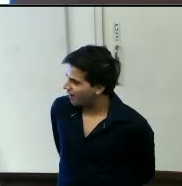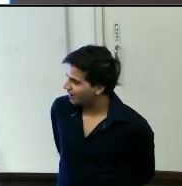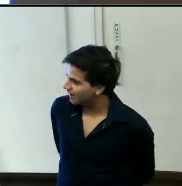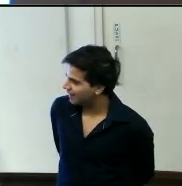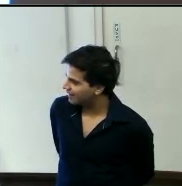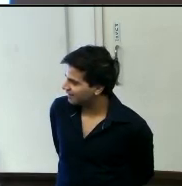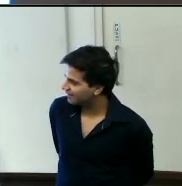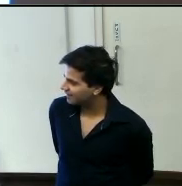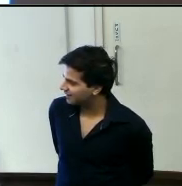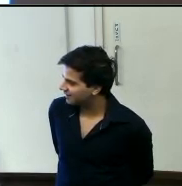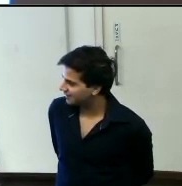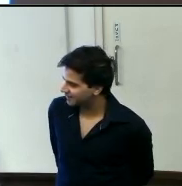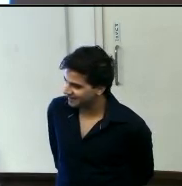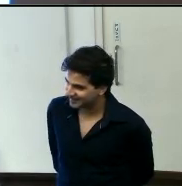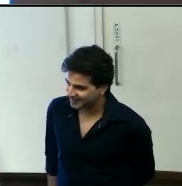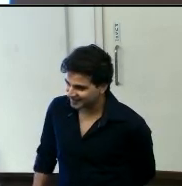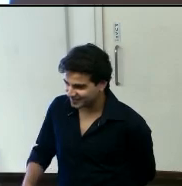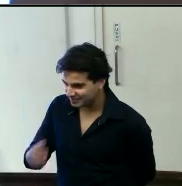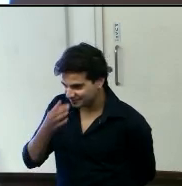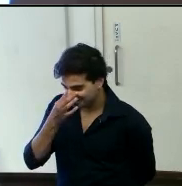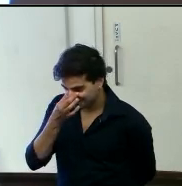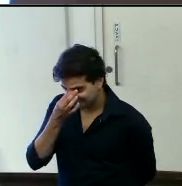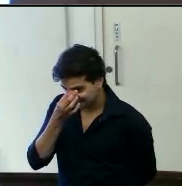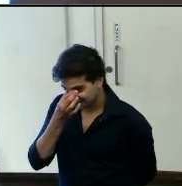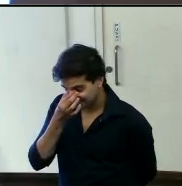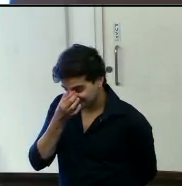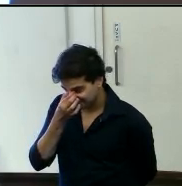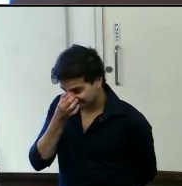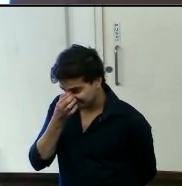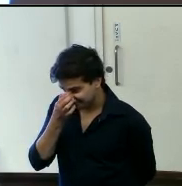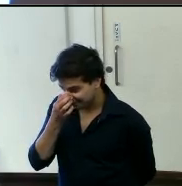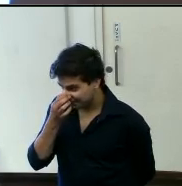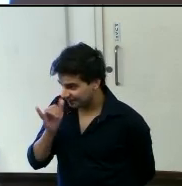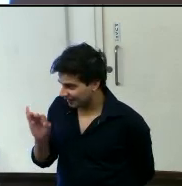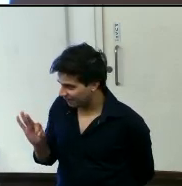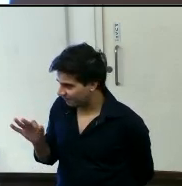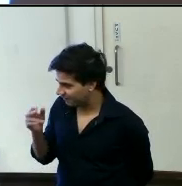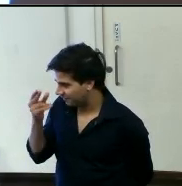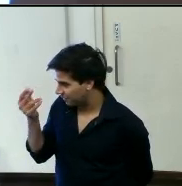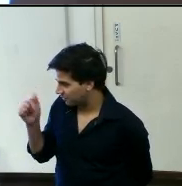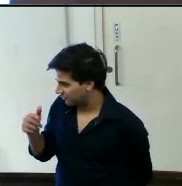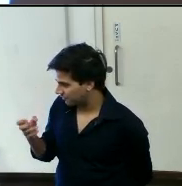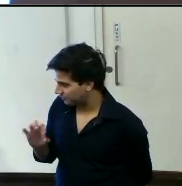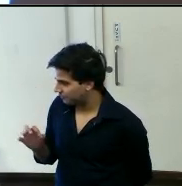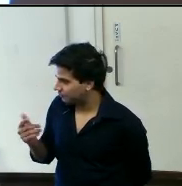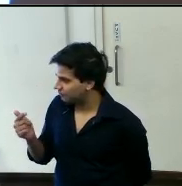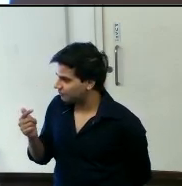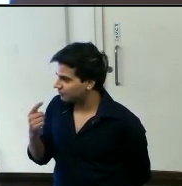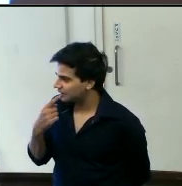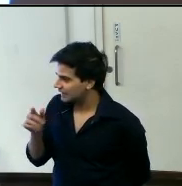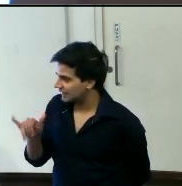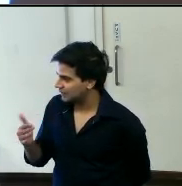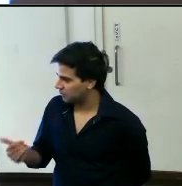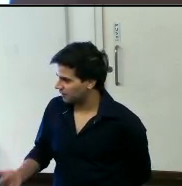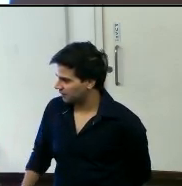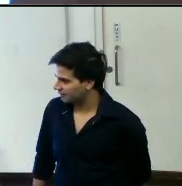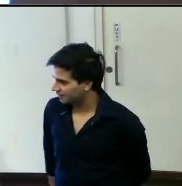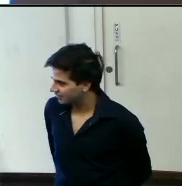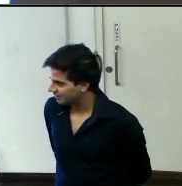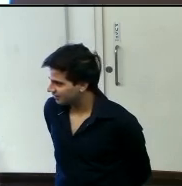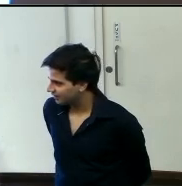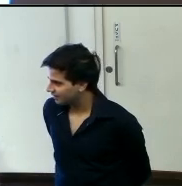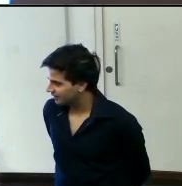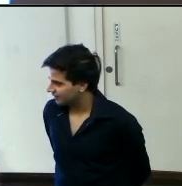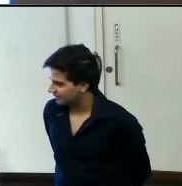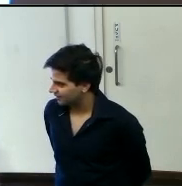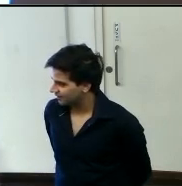ನೋಡೋದು ಲ್ಯಾಂಡ್ಸ್ಕೇಪ್ ಥರ ಕಾಣುತ್ತೆ. ಅದೊಂದು ಸಾಧ್ಯತೆ ಇದೆಯಾ ಅಂತ. ಅಥವಾ ಒಂದು ಮರ ನೋಡಿದಾಗ ಮರಕ್ಕೊಂದು ವ್ಯಕ್ತಿತ್ವ ಇರುತ್ತೆ, ನೀವು ಮರನ ಪೋರ್ಟ್ರೇಟ್ ಥರ ಮಾಡೋಕ್ಕೆ